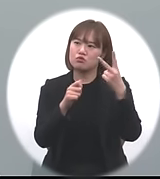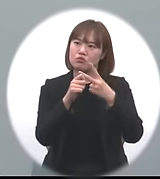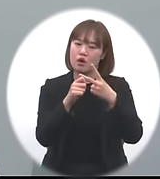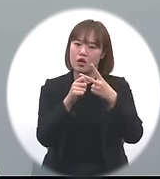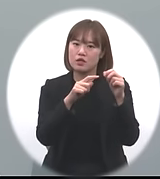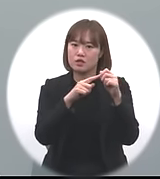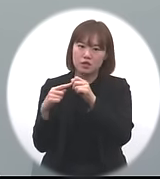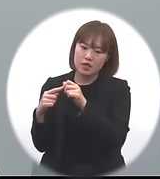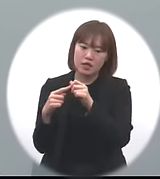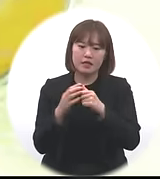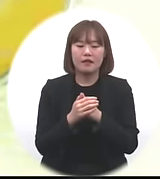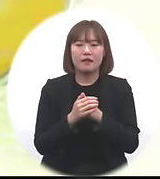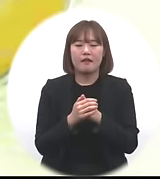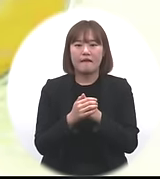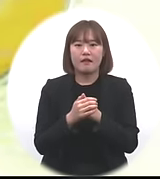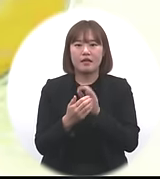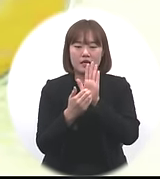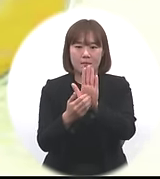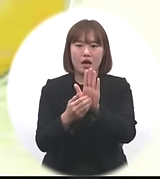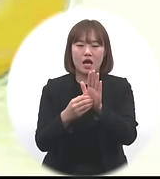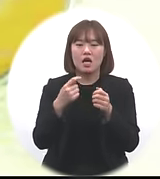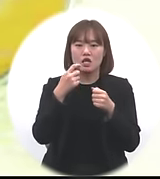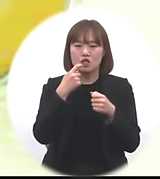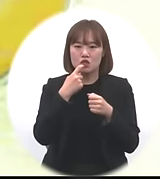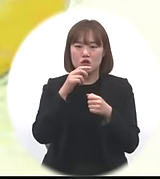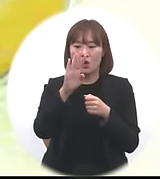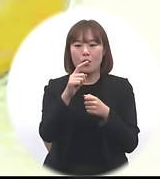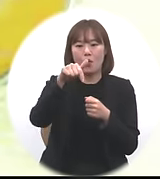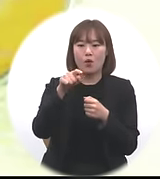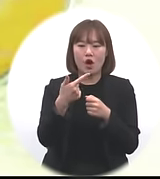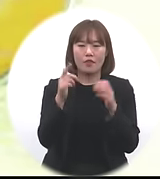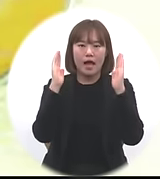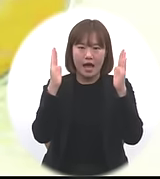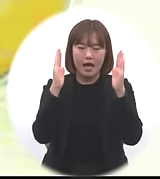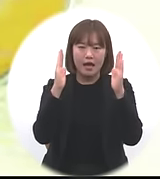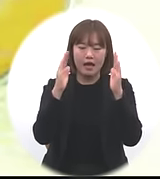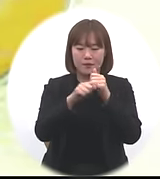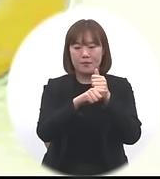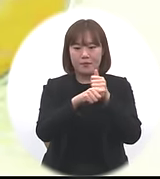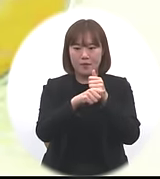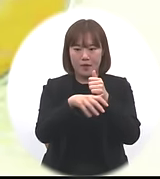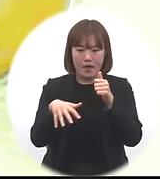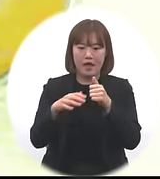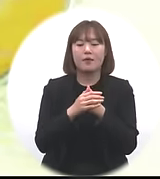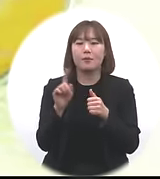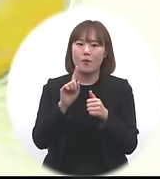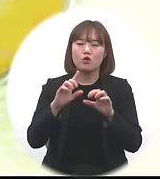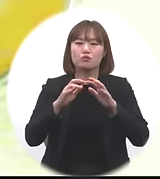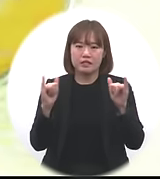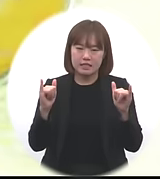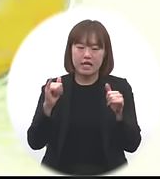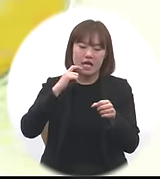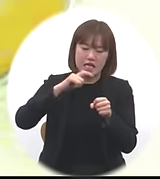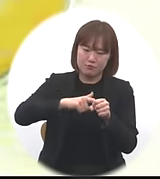예방치과 구강보건학회라는 곳이 있고요. 이게 이제 치과 의사들이 모인 단체인데 웬만하면 국민들이 크라운이나 임플란트 하지 말고 건강하게